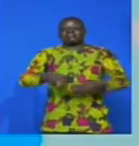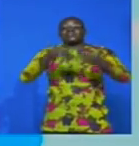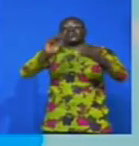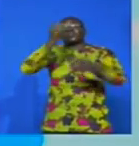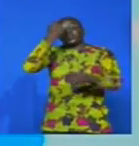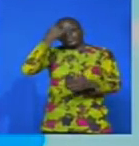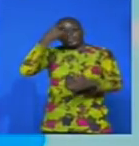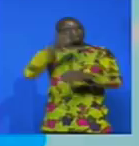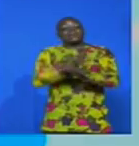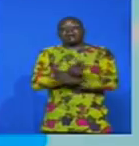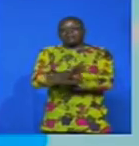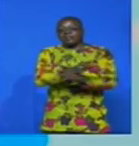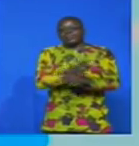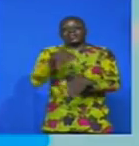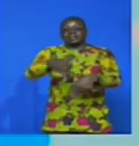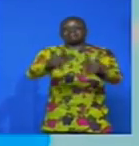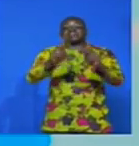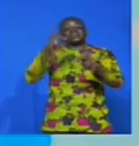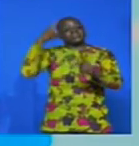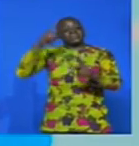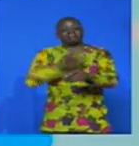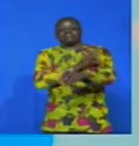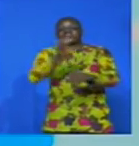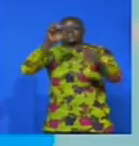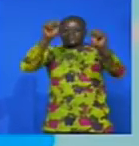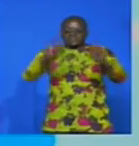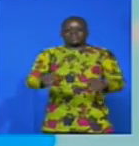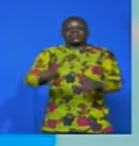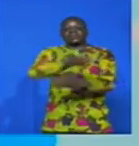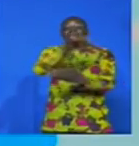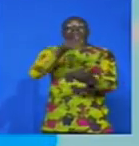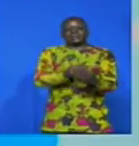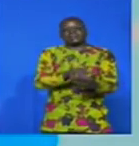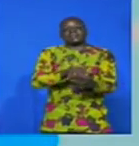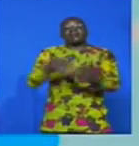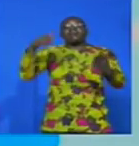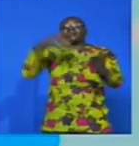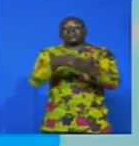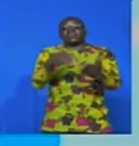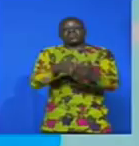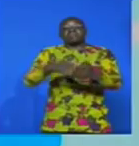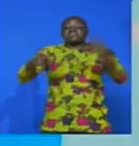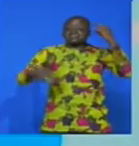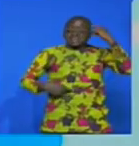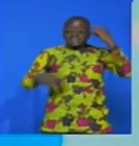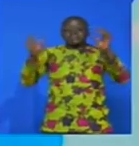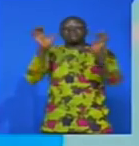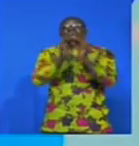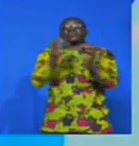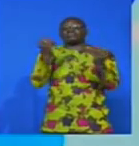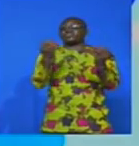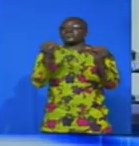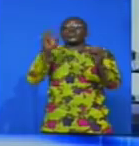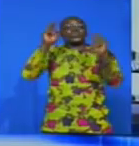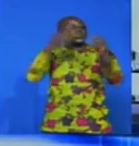qui permet de renforcer la capacité de riposte du centre Muras contre les pathologies qui touchent de nombreux Burkinabés. Karim